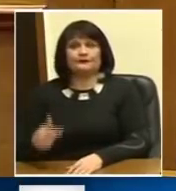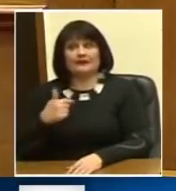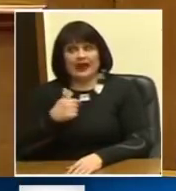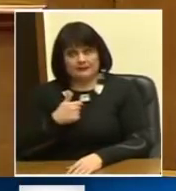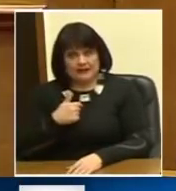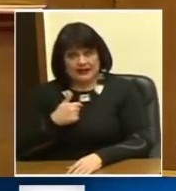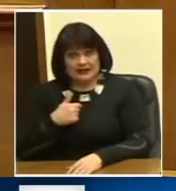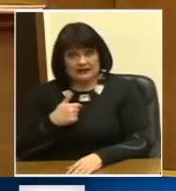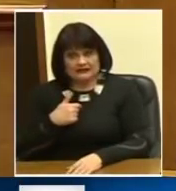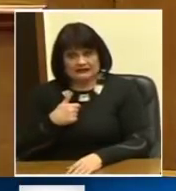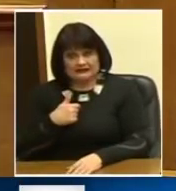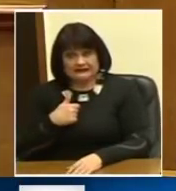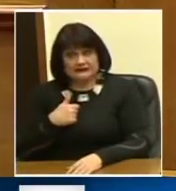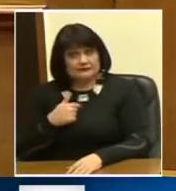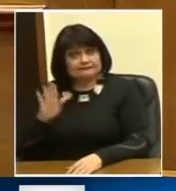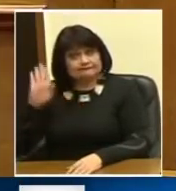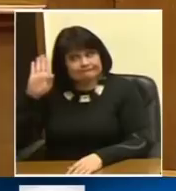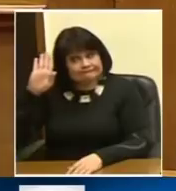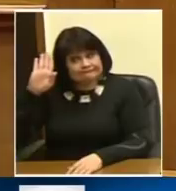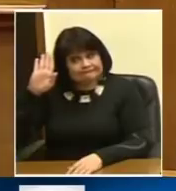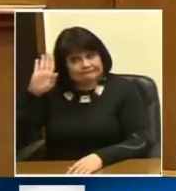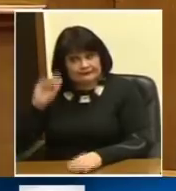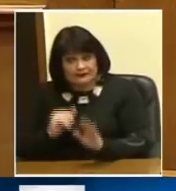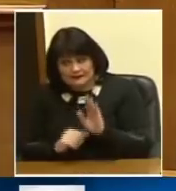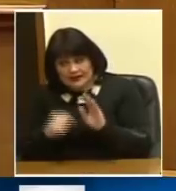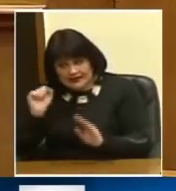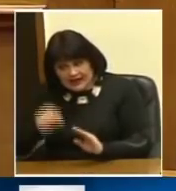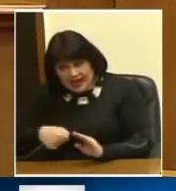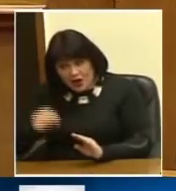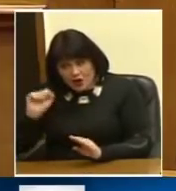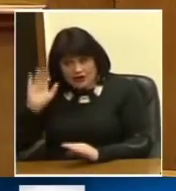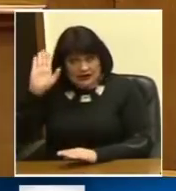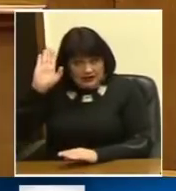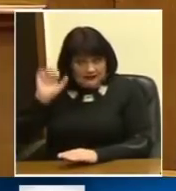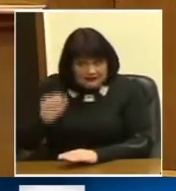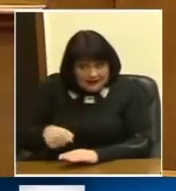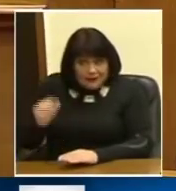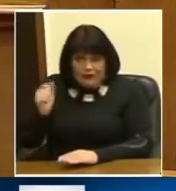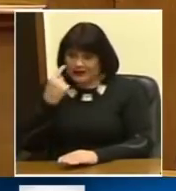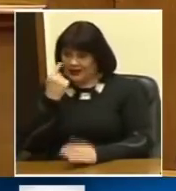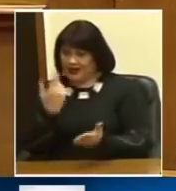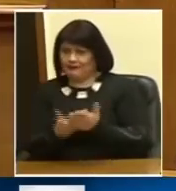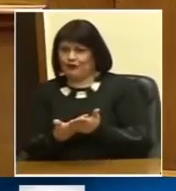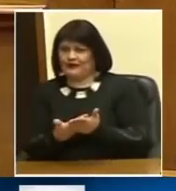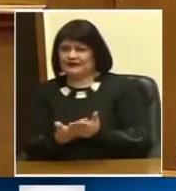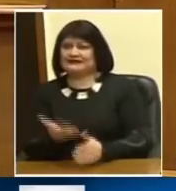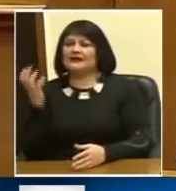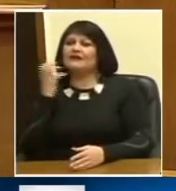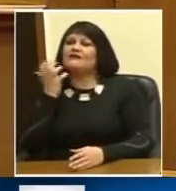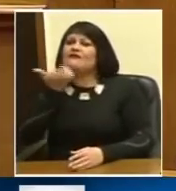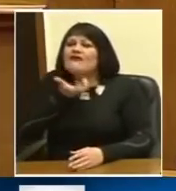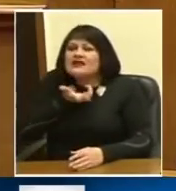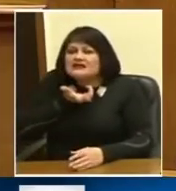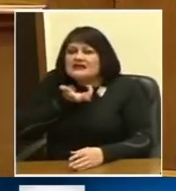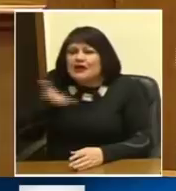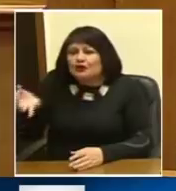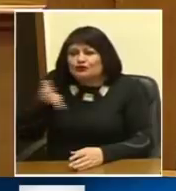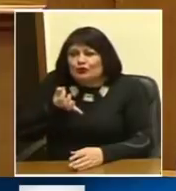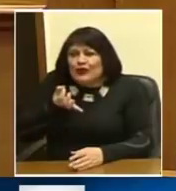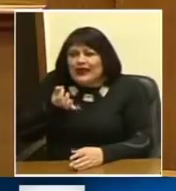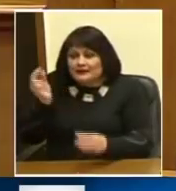μας να πούμε με τι συμφωνούμε και τι διαφωνούμε. Κατά συνέπεια, η πρόταση του κυρίου Βενιζέλου μην ψηφίσει